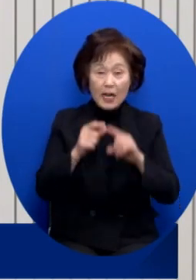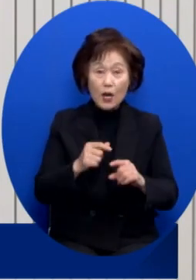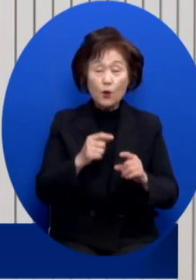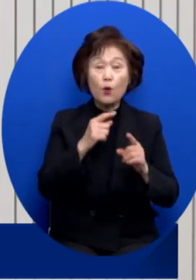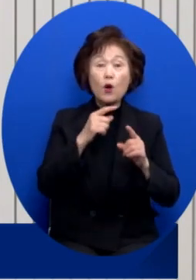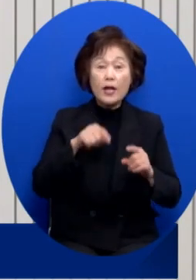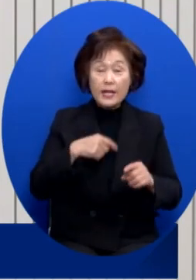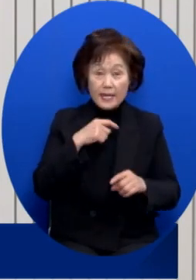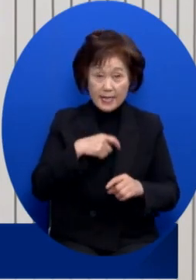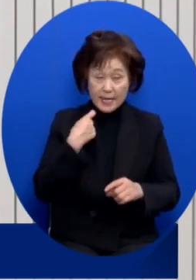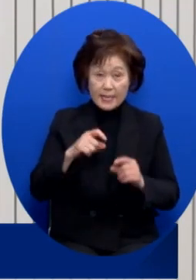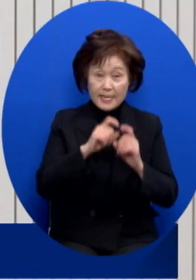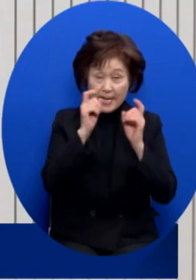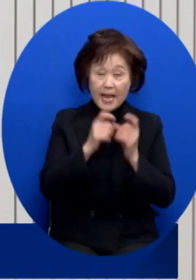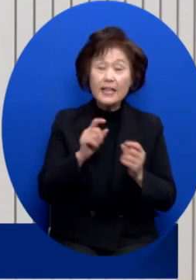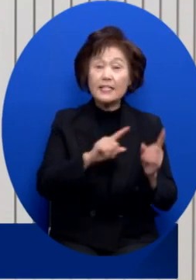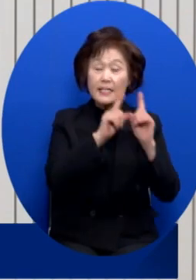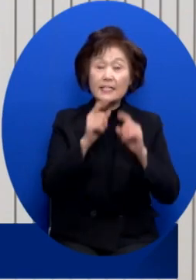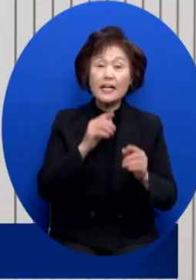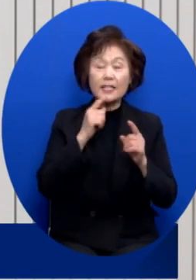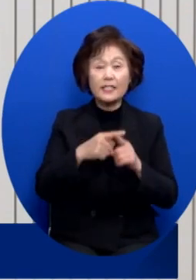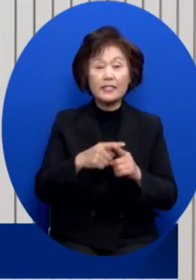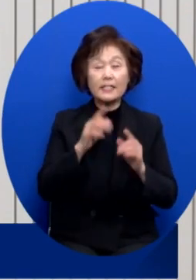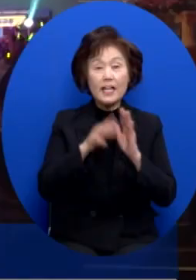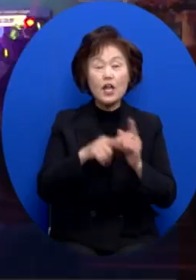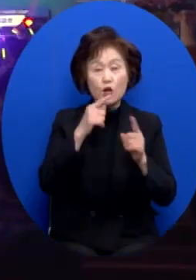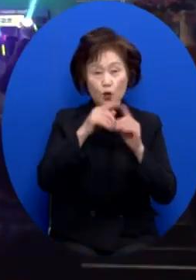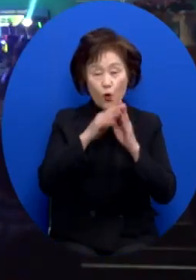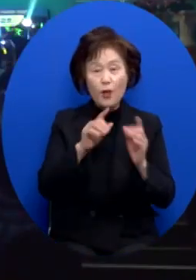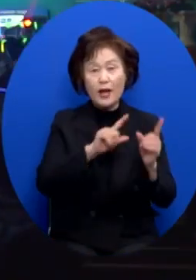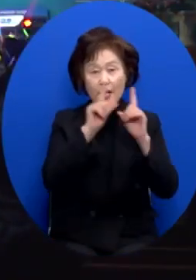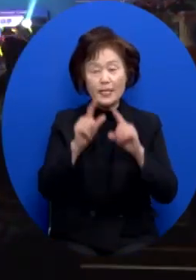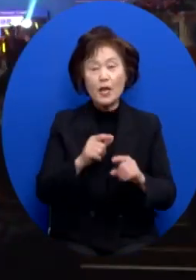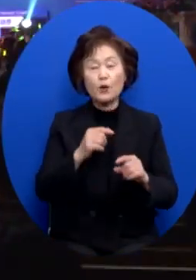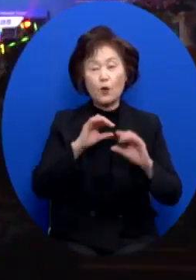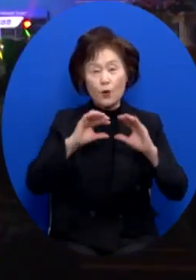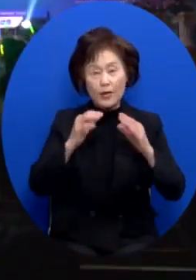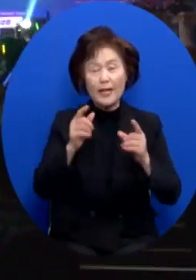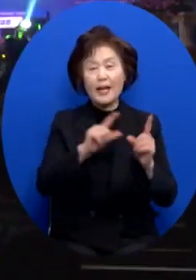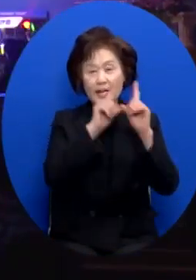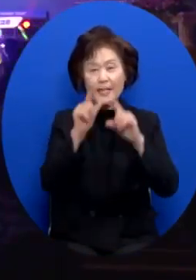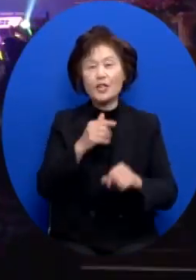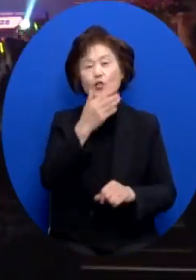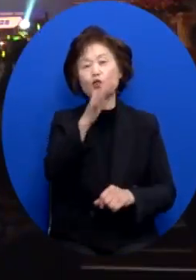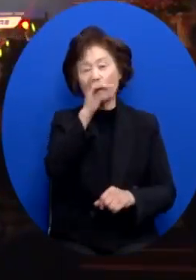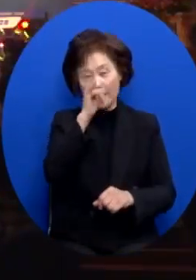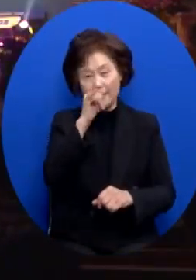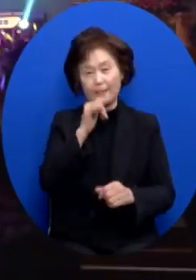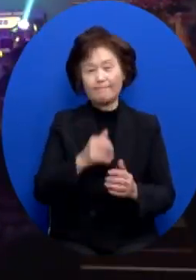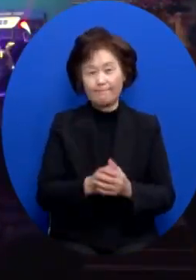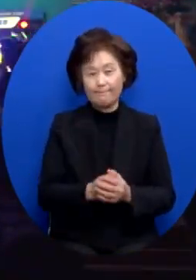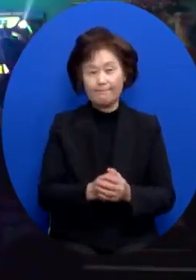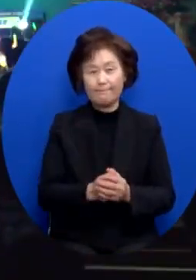교회가 살아야 그 나라와 그 시대가 세워진다고 믿기 때문이죠. CTS 뉴스 손현입니다.